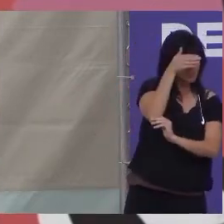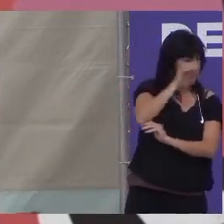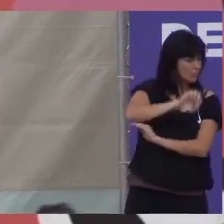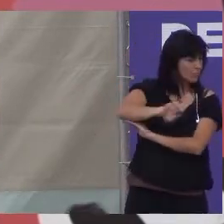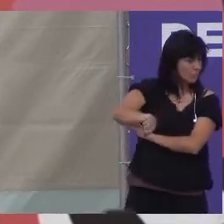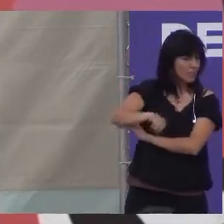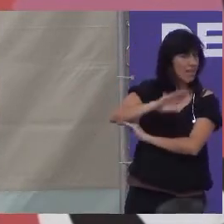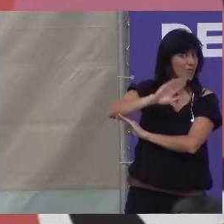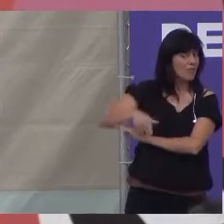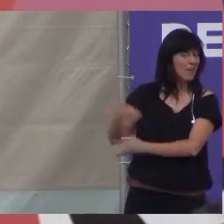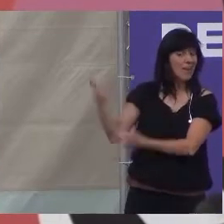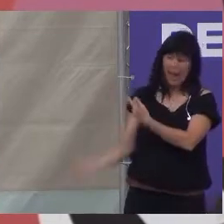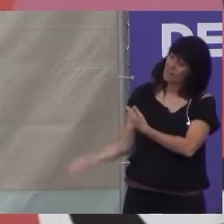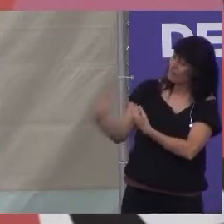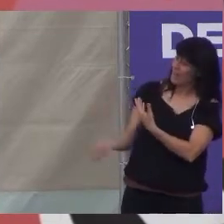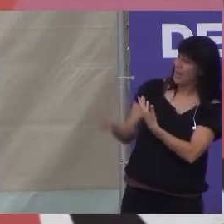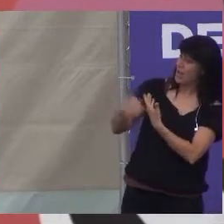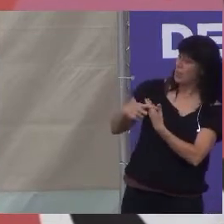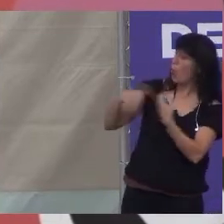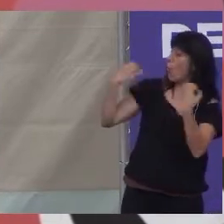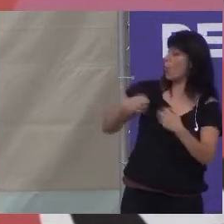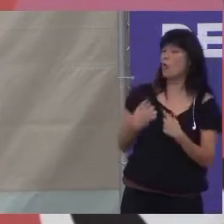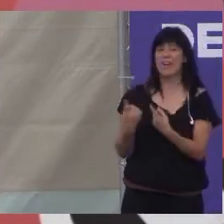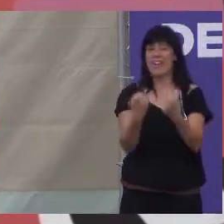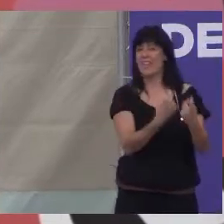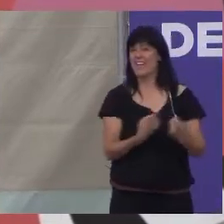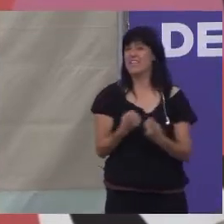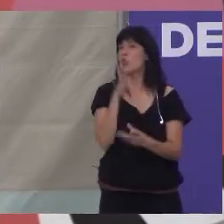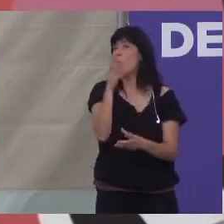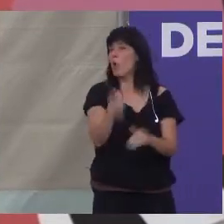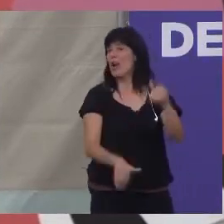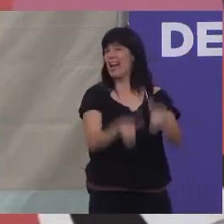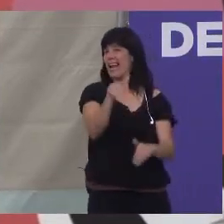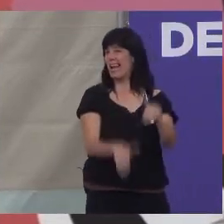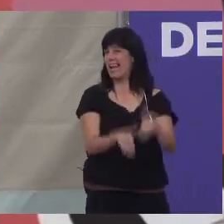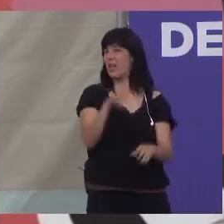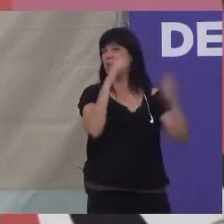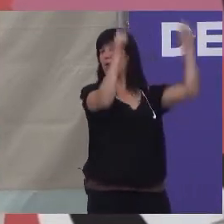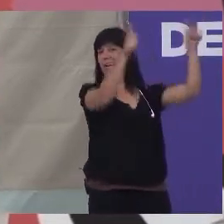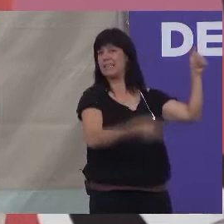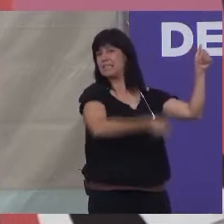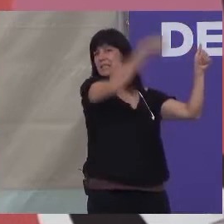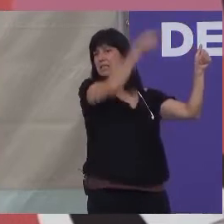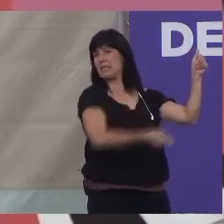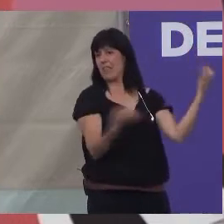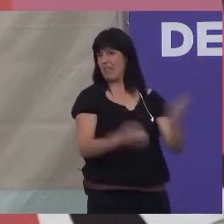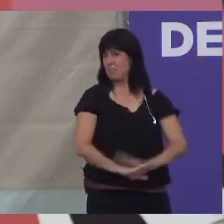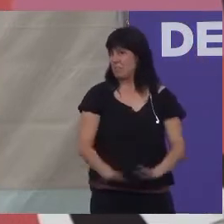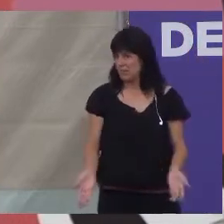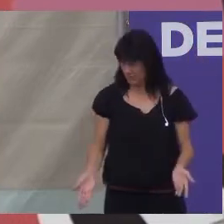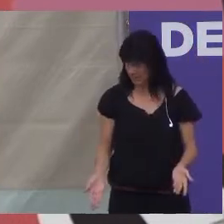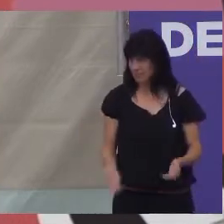ha comptat amb ells per pura necessitat electoral de pegar cartells.